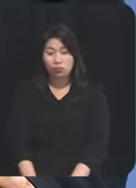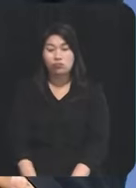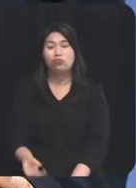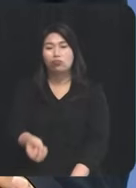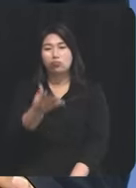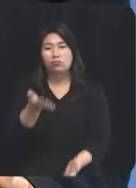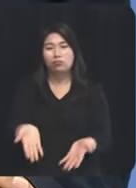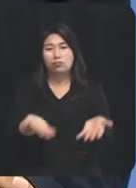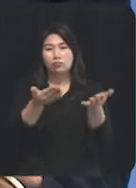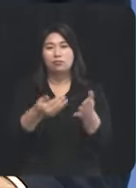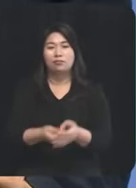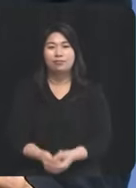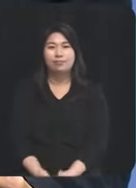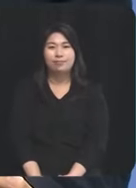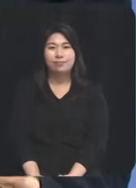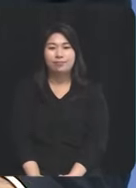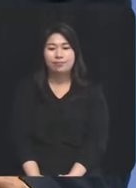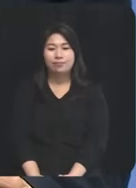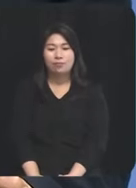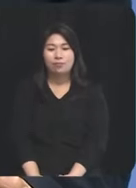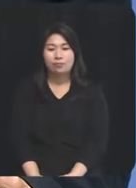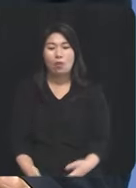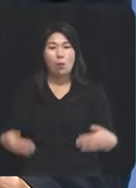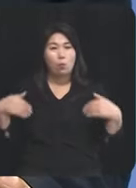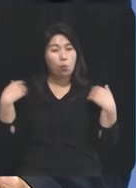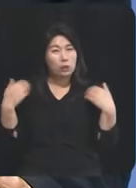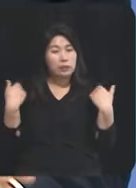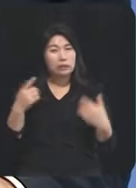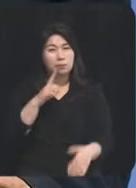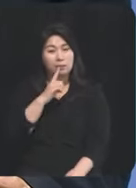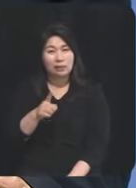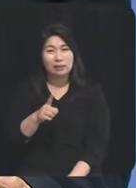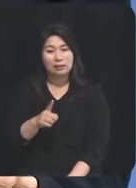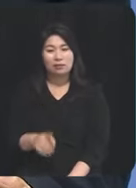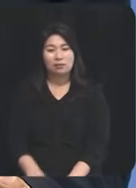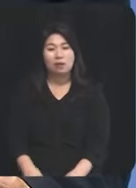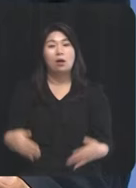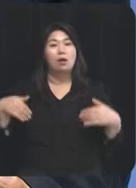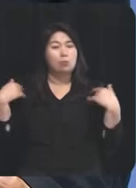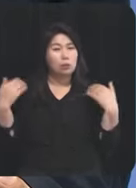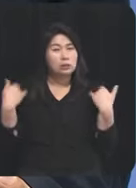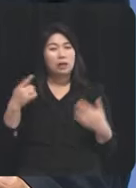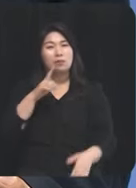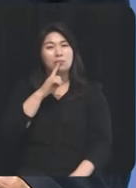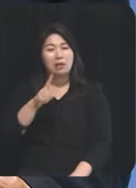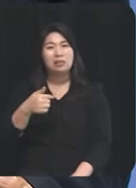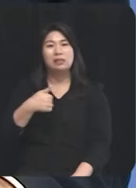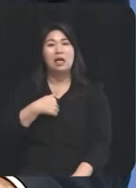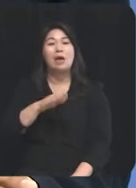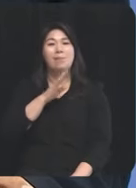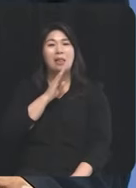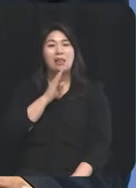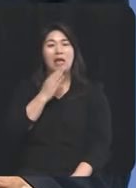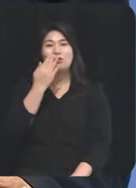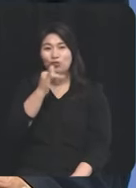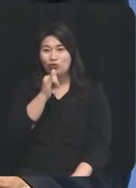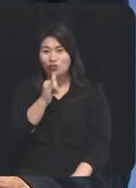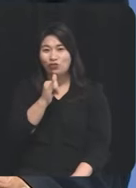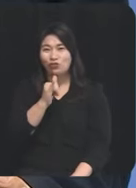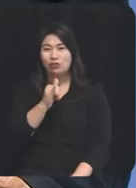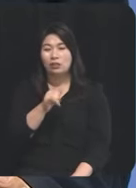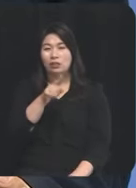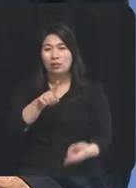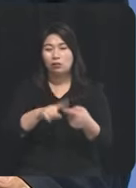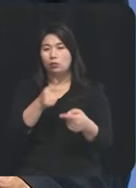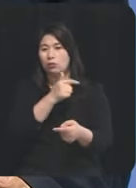말씀하십시오. 예. 모른다는 말은 검찰 정권의 네, 후보 모른다는 말은 본인이 맞을 수도 있다는 얘기인데 자, 이 부분은